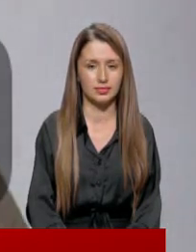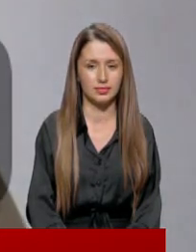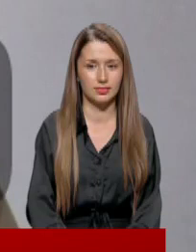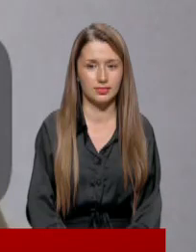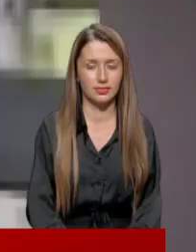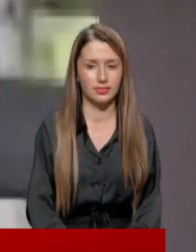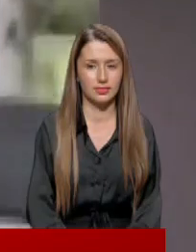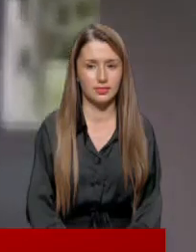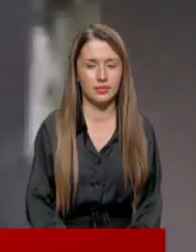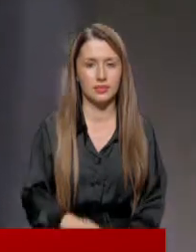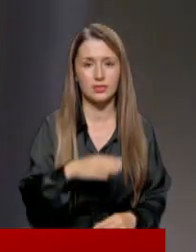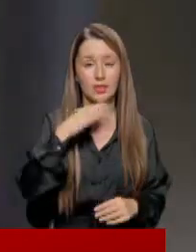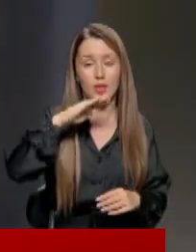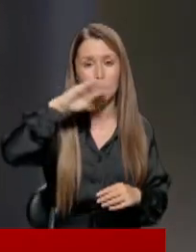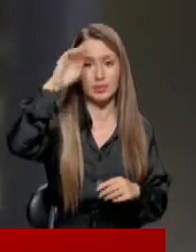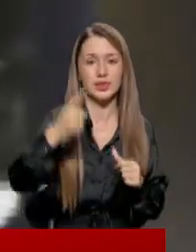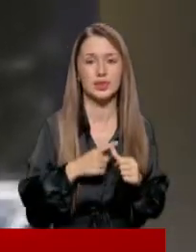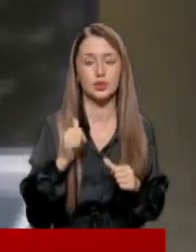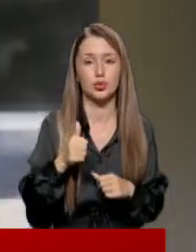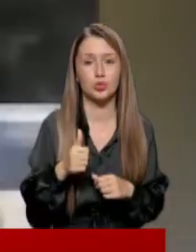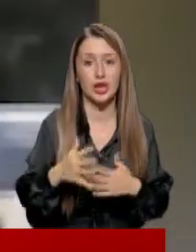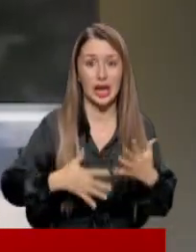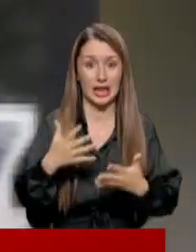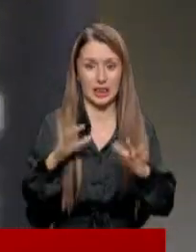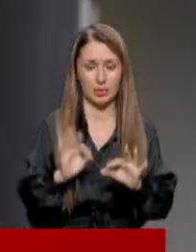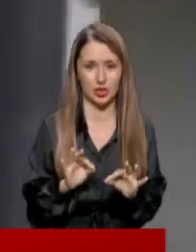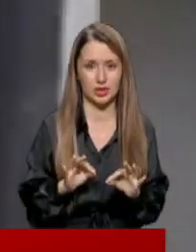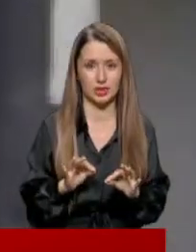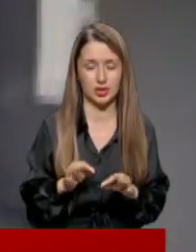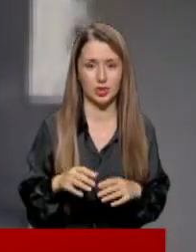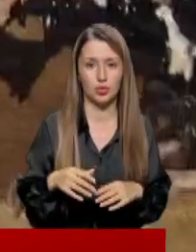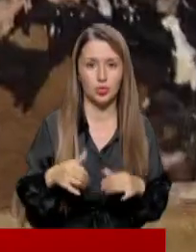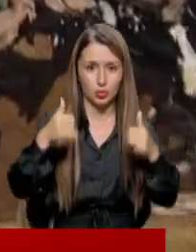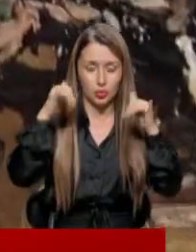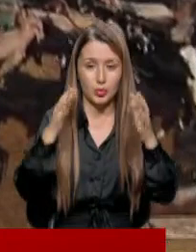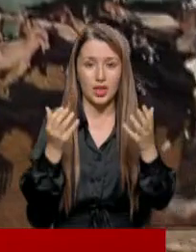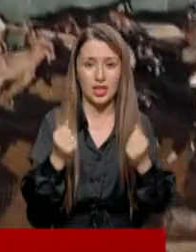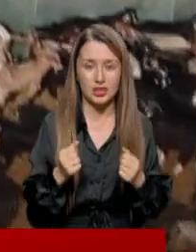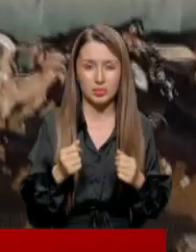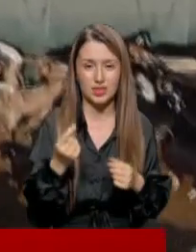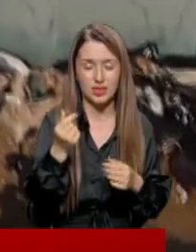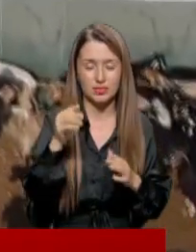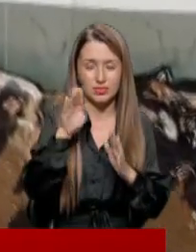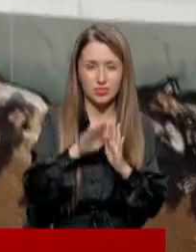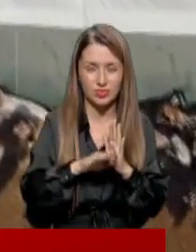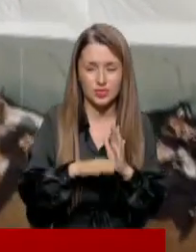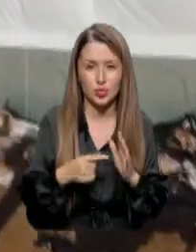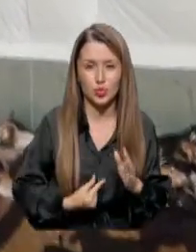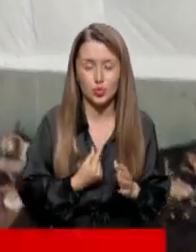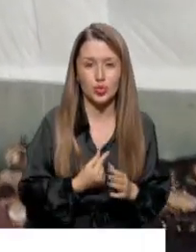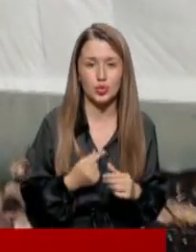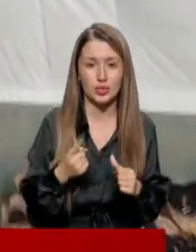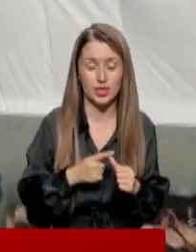3 dikiş yedi. Kurban bayramının ilk günü yine hareketli başladı. Kurban alımını fiyatlar biraz düşer umuduyla bayramın birinci